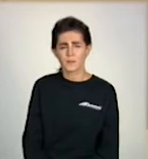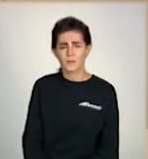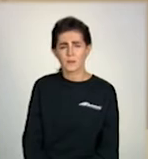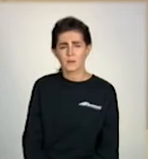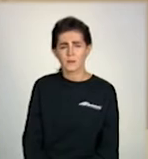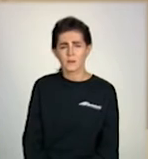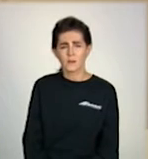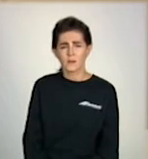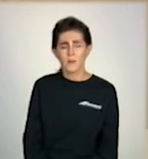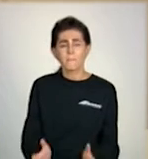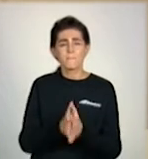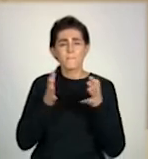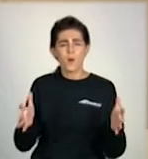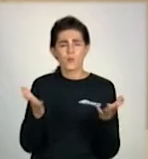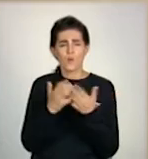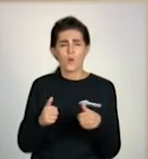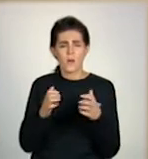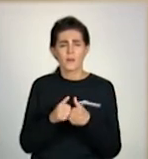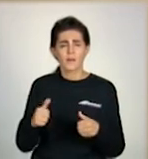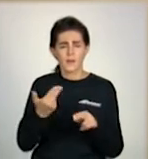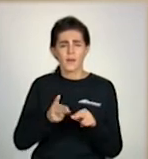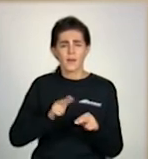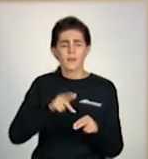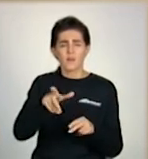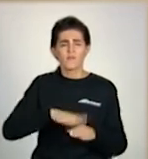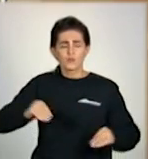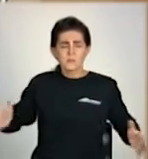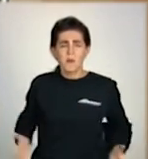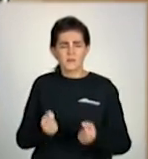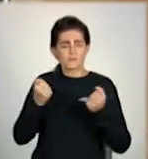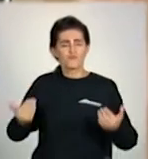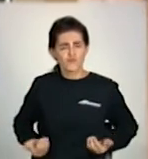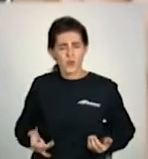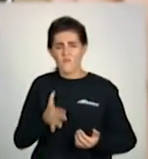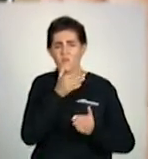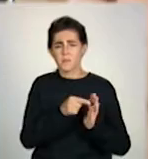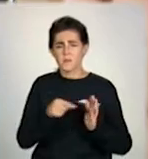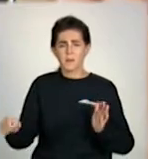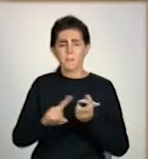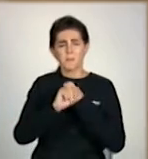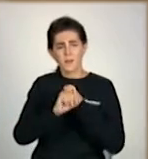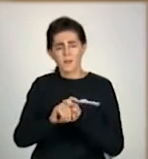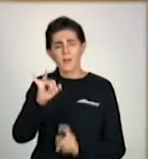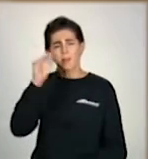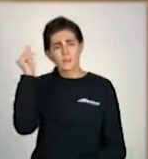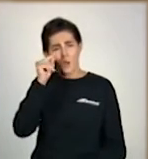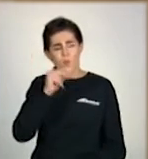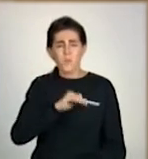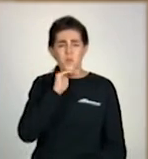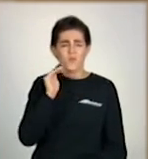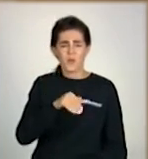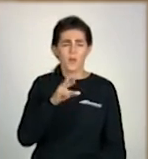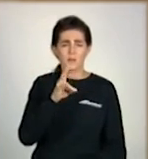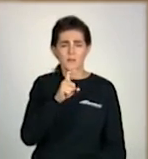велика кількість чого ендотоксину. Вони не тільки рятують життя під час пандемії, а й навчаються. Професор Олег